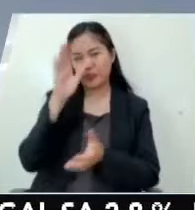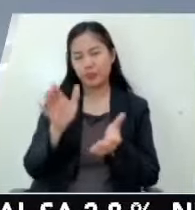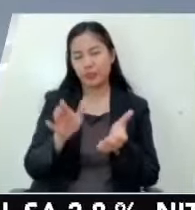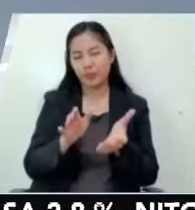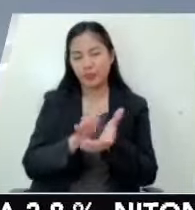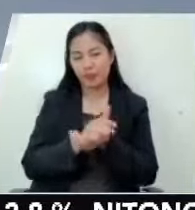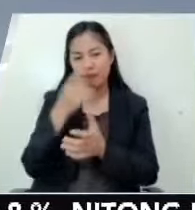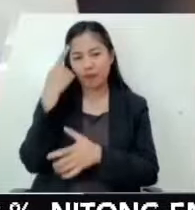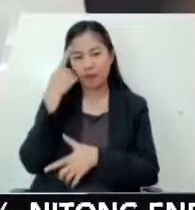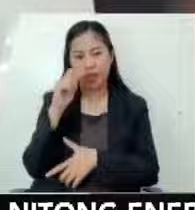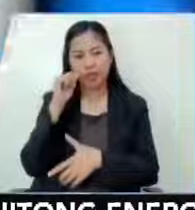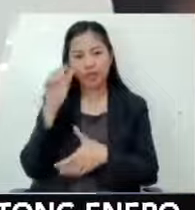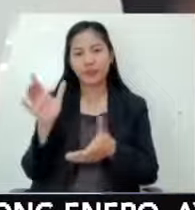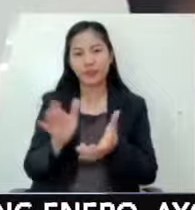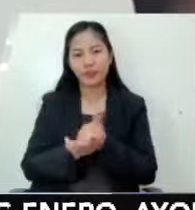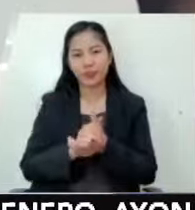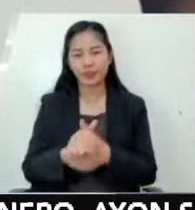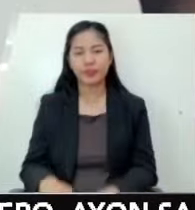Batangas.